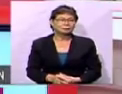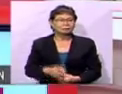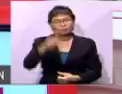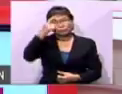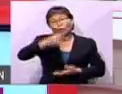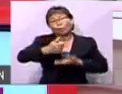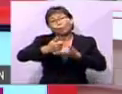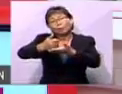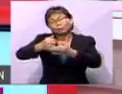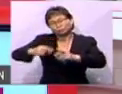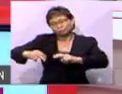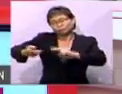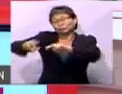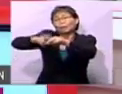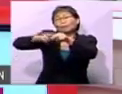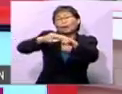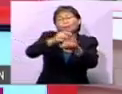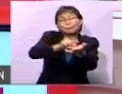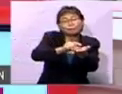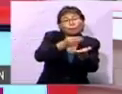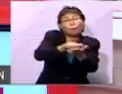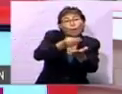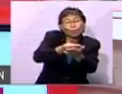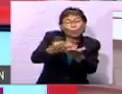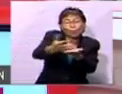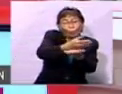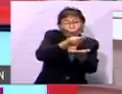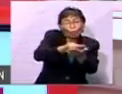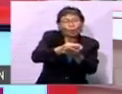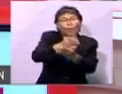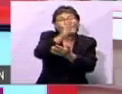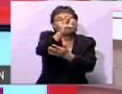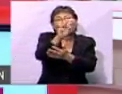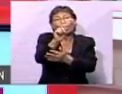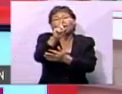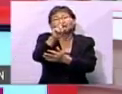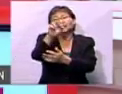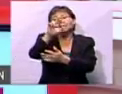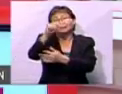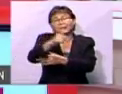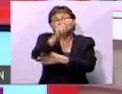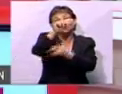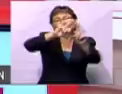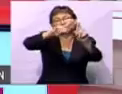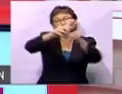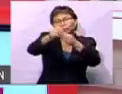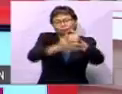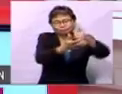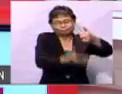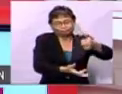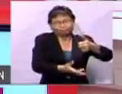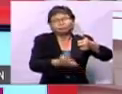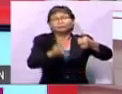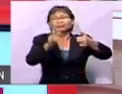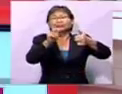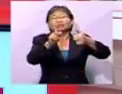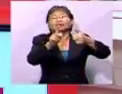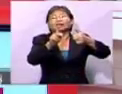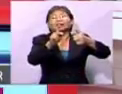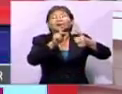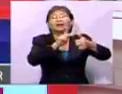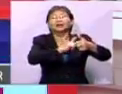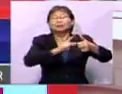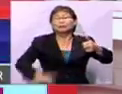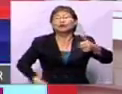Bagi membantu meningkatkan pendapatan dan perniagaan usahawan Wadira tahun ini, RM1 juta diperuntuk Kementerian Kemajuan Luar